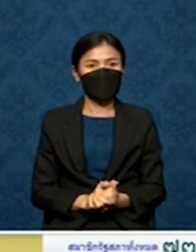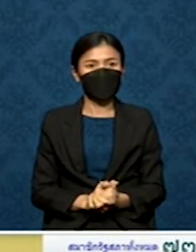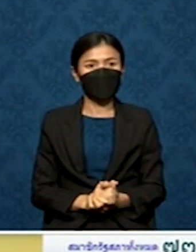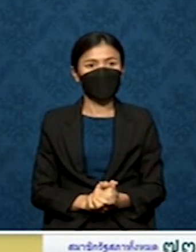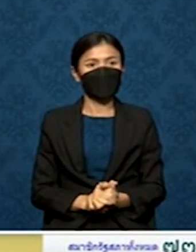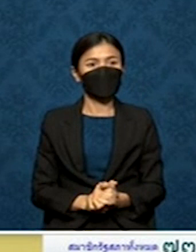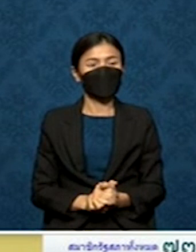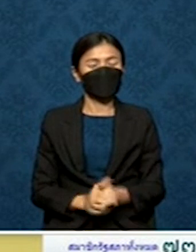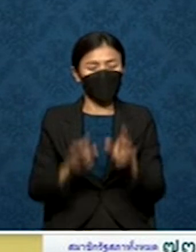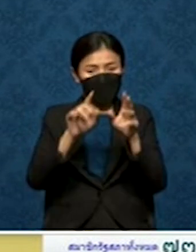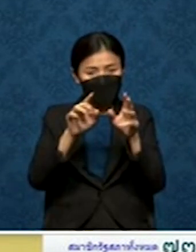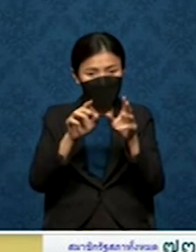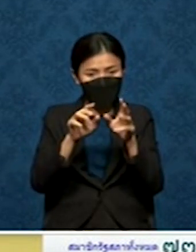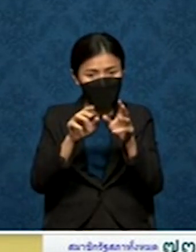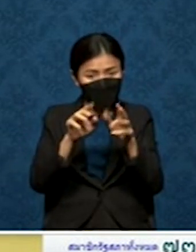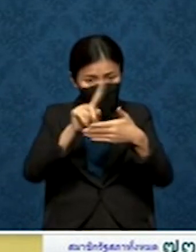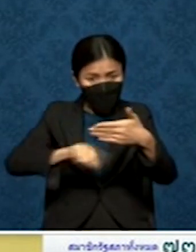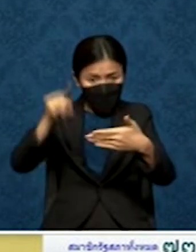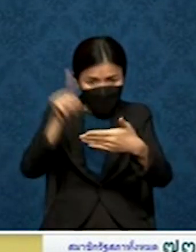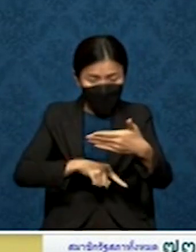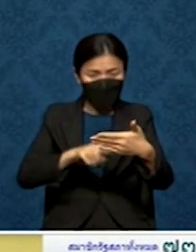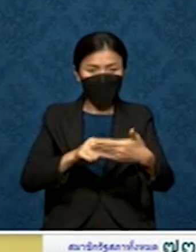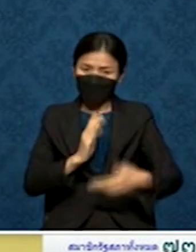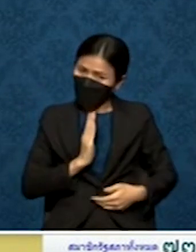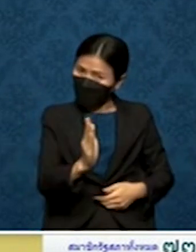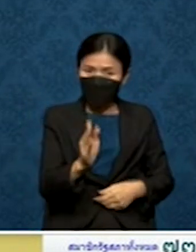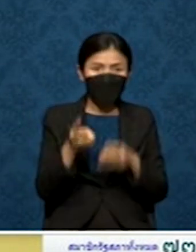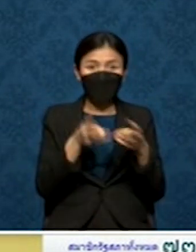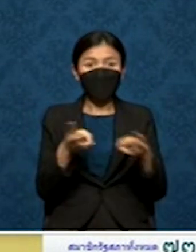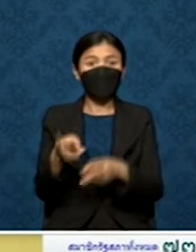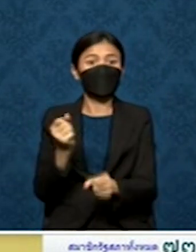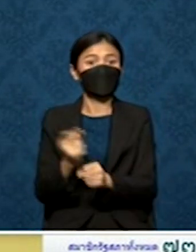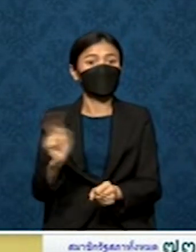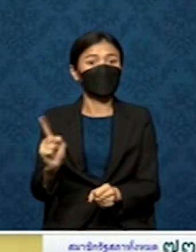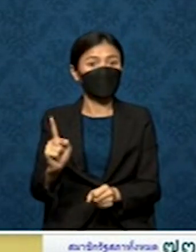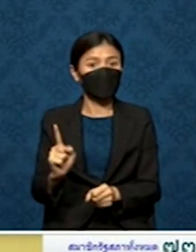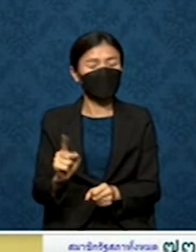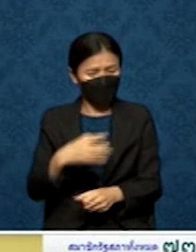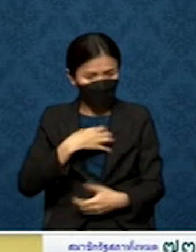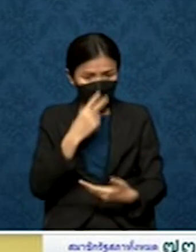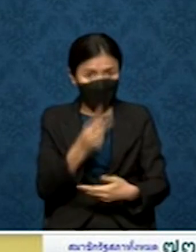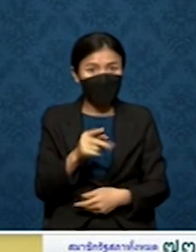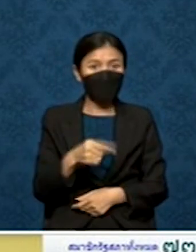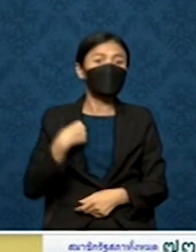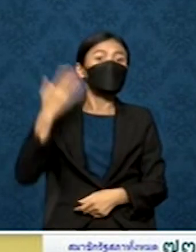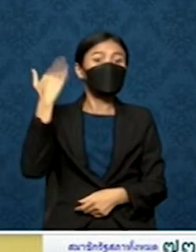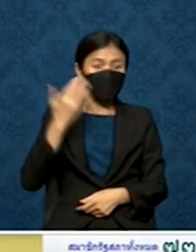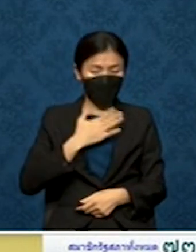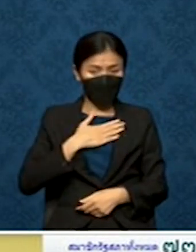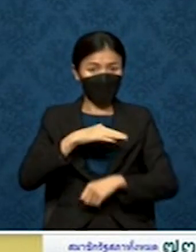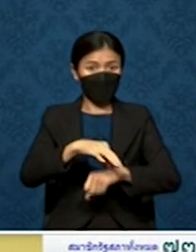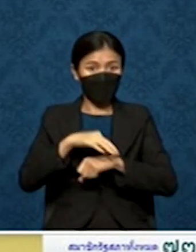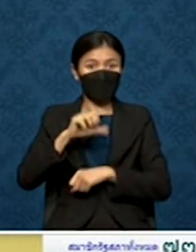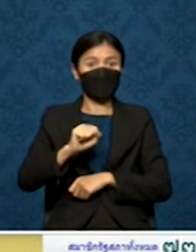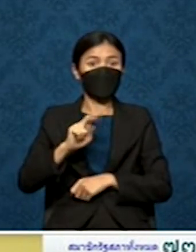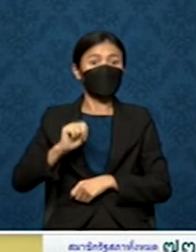ลือกตั้งมันสุจริตเที่ยงธรรมทำไมผมเป็นสนช.ผมเคยแปลยติว่าท่านอย